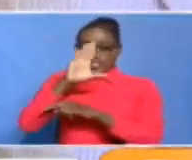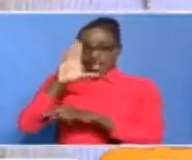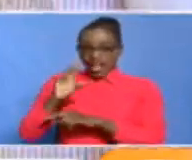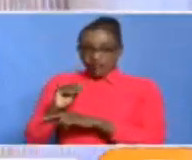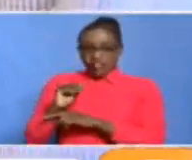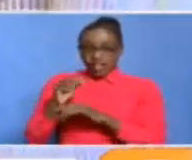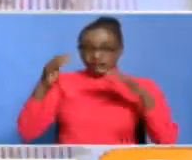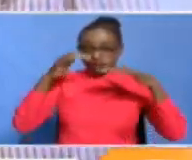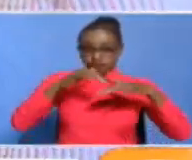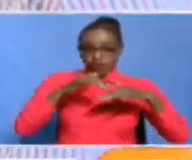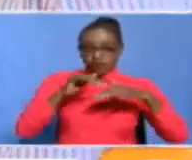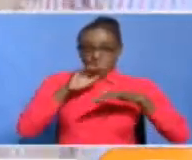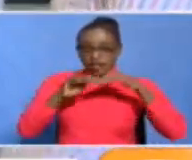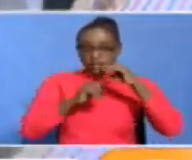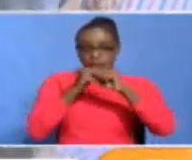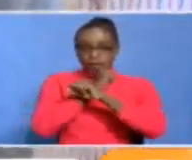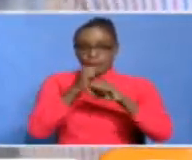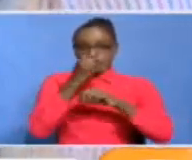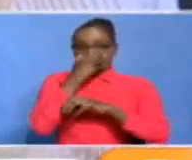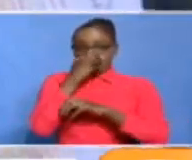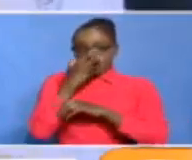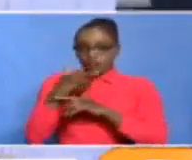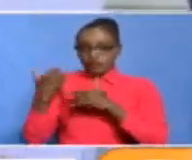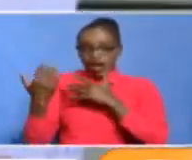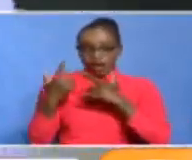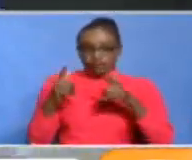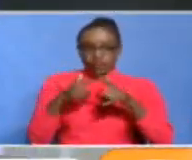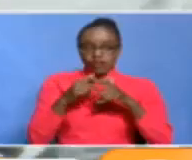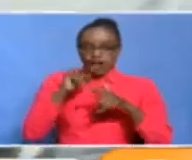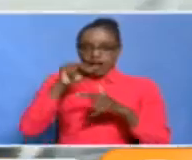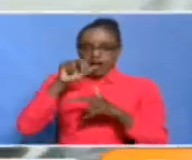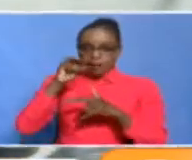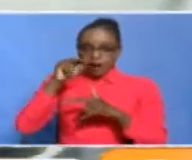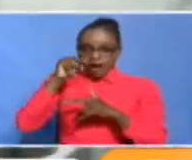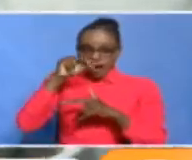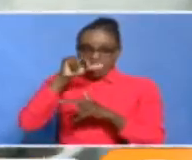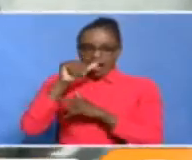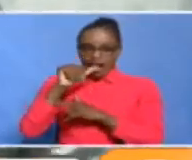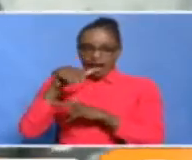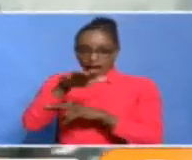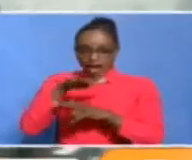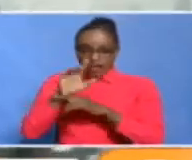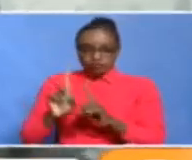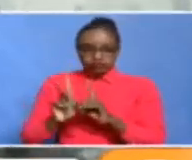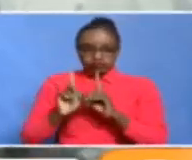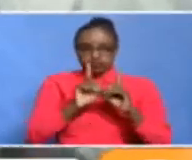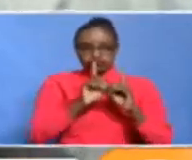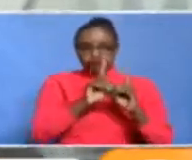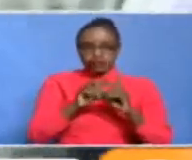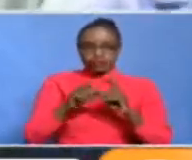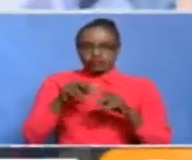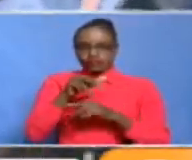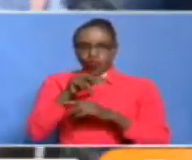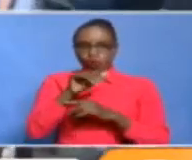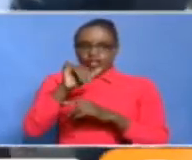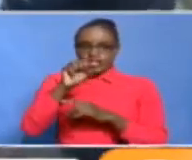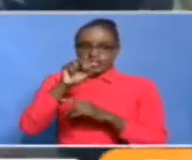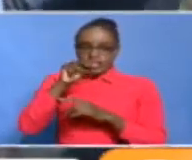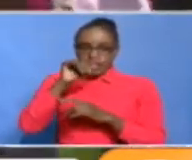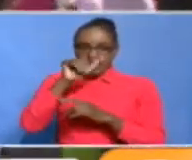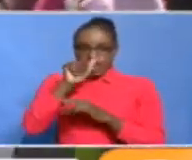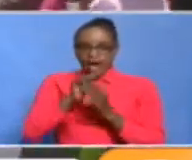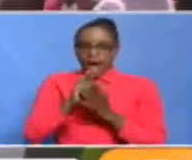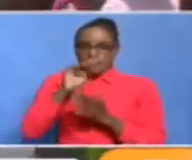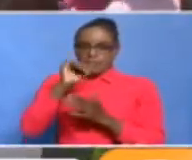Mashariki, naibu wake William Ruto akimpokea mpakani katika eneo la Namanga na kuambatana naye katika pitapita zake Isinya, Bisil